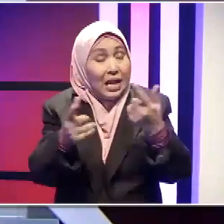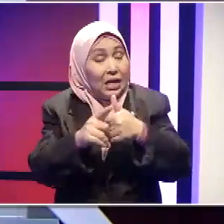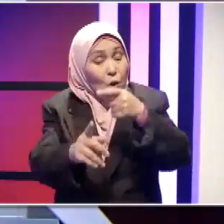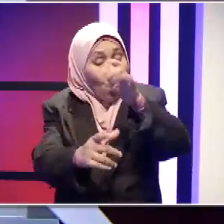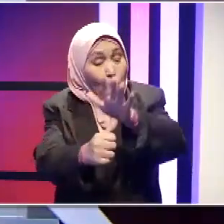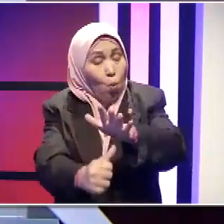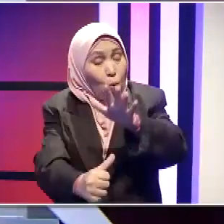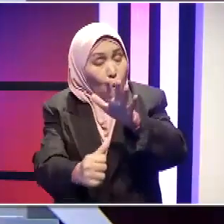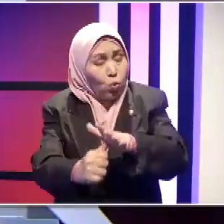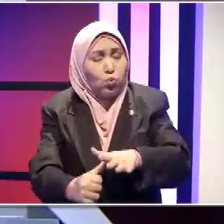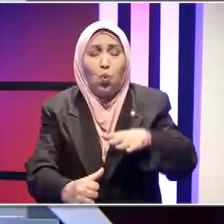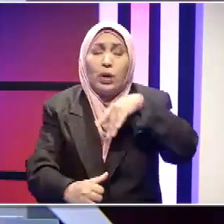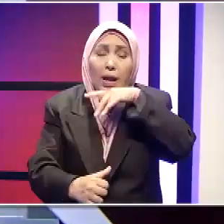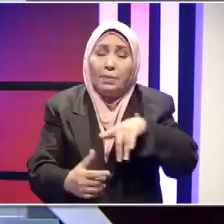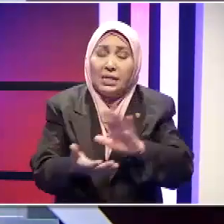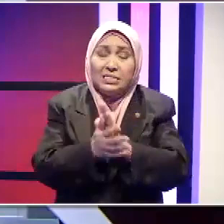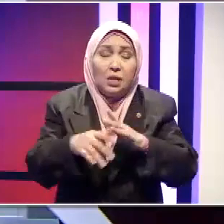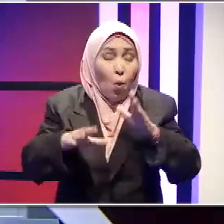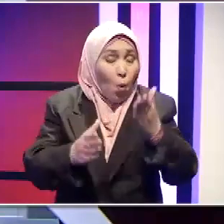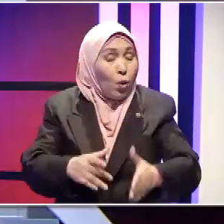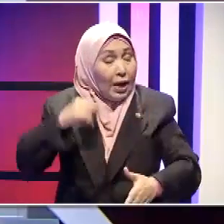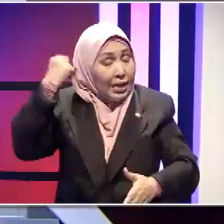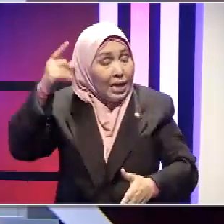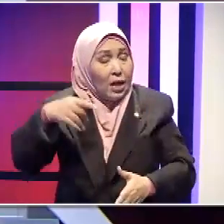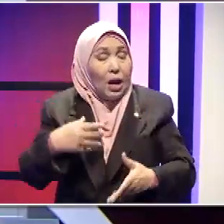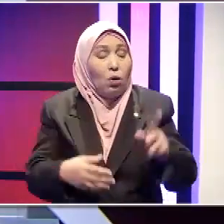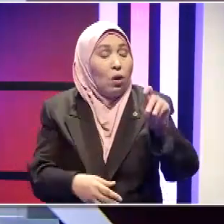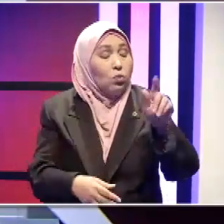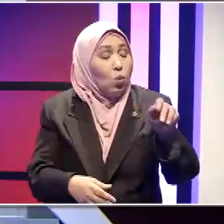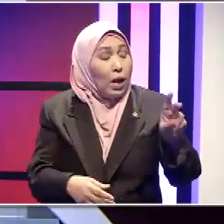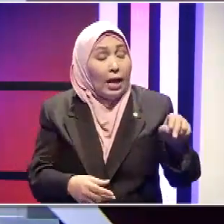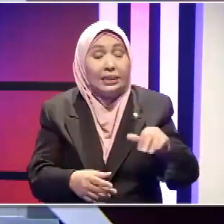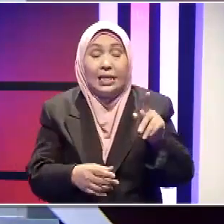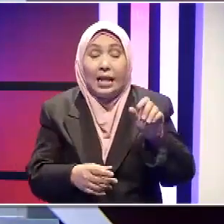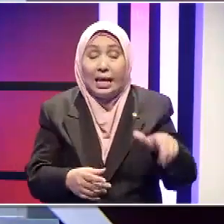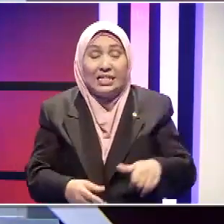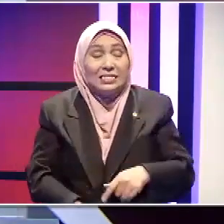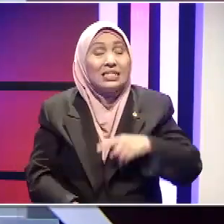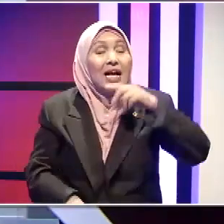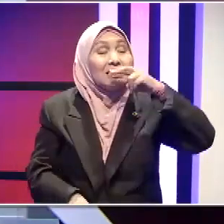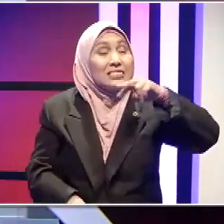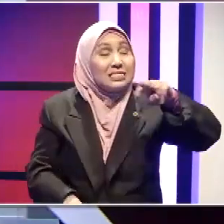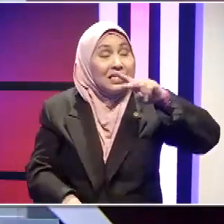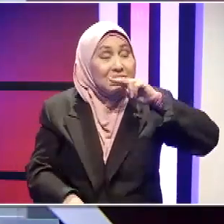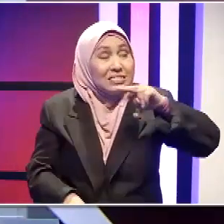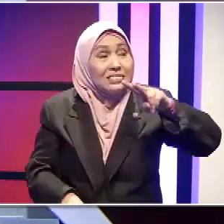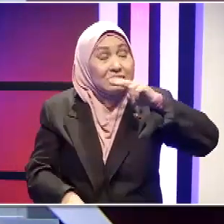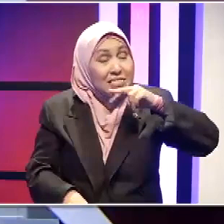nabi sebagai panggillah Khan tukang tilik apalagi Nyatakan syair-syair